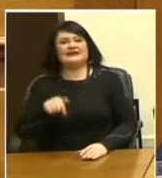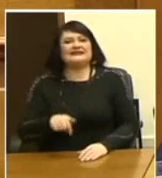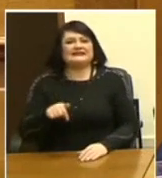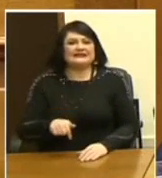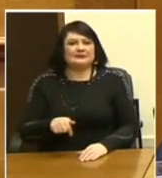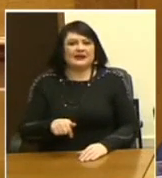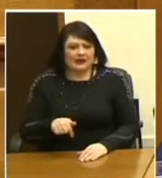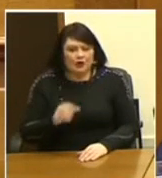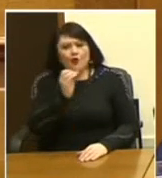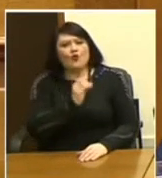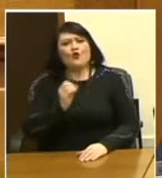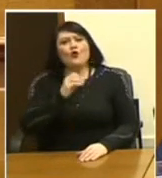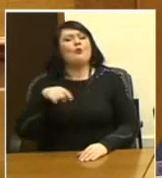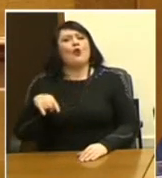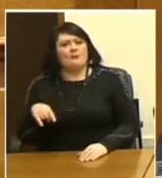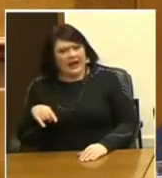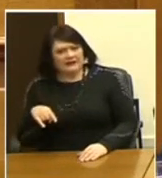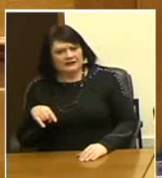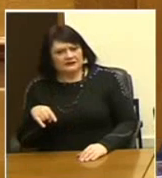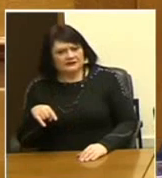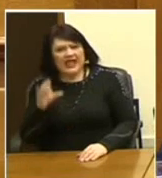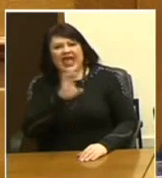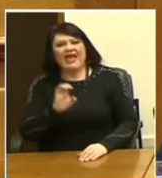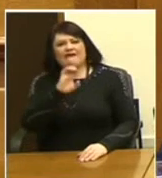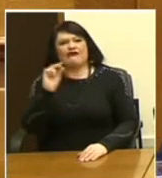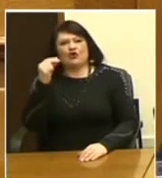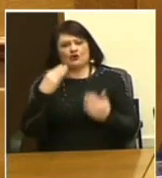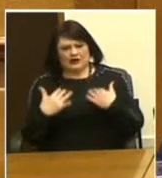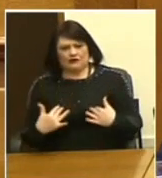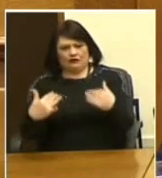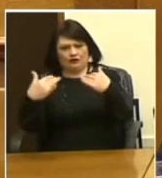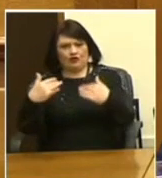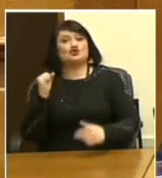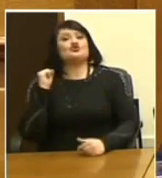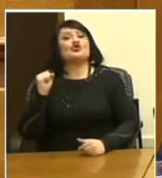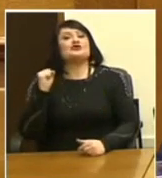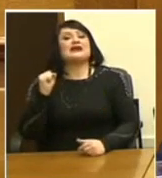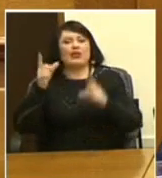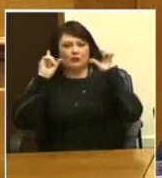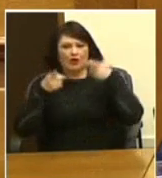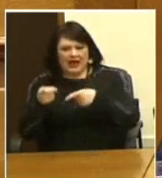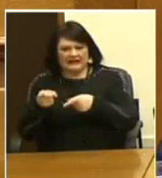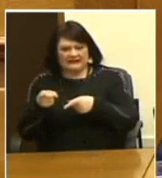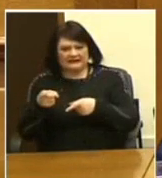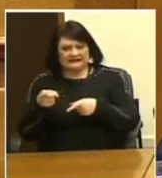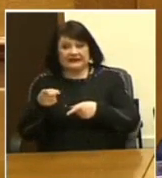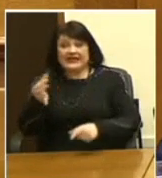Μπούλμαν, ο επικεφαλής στο Ευρωκοινοβούλιο των Σοσιαλιστών και Δημοκρατών, έκανε μία